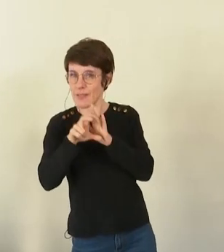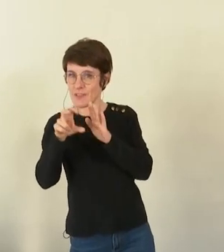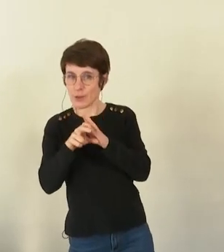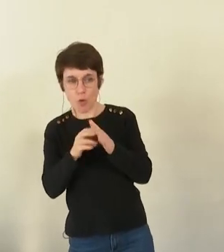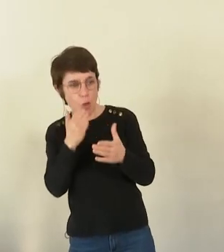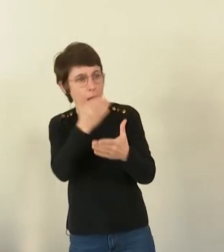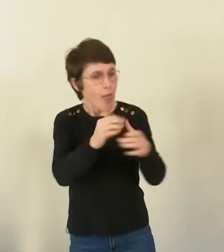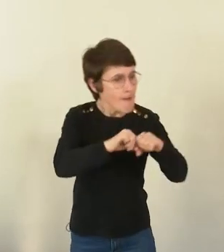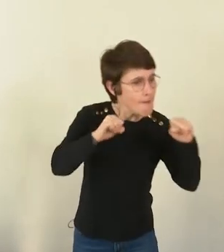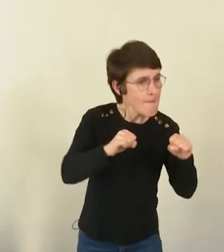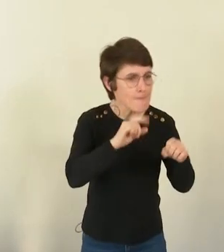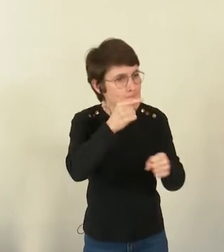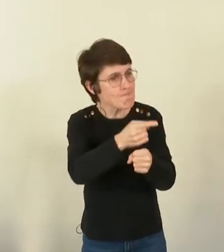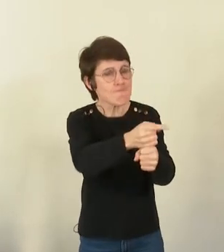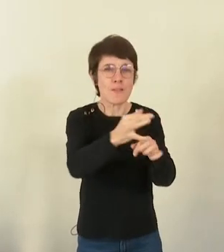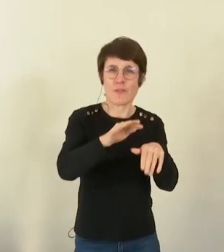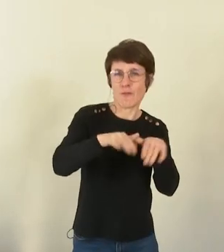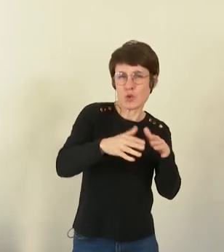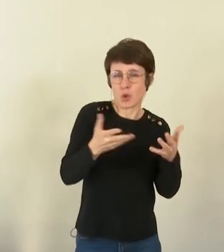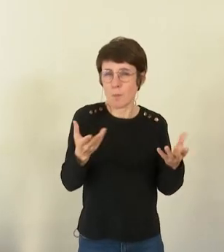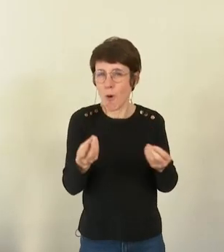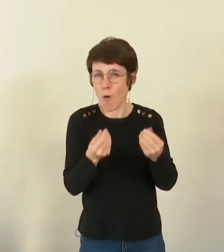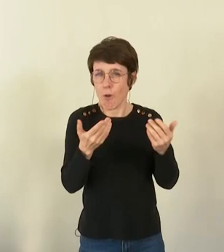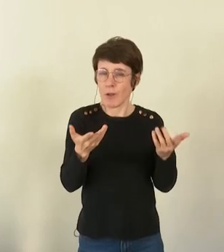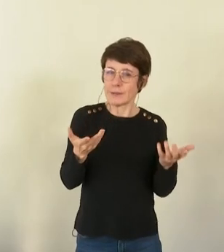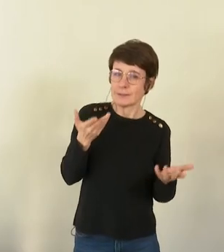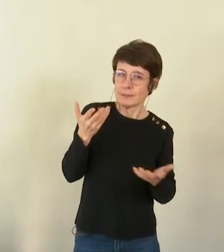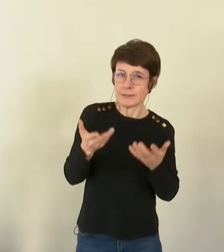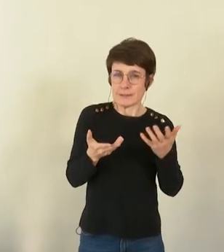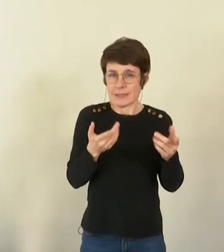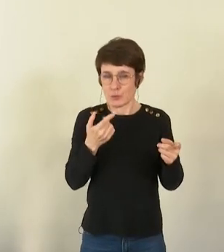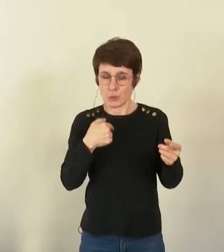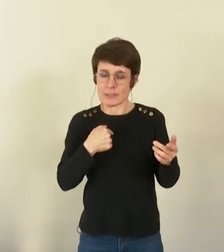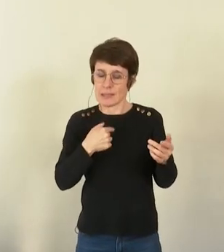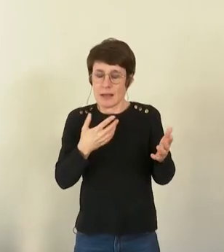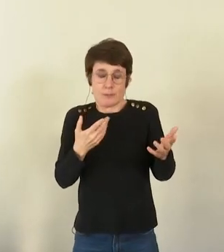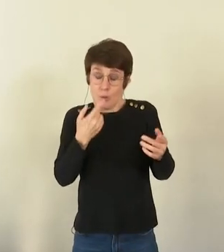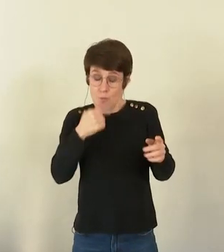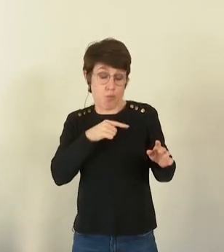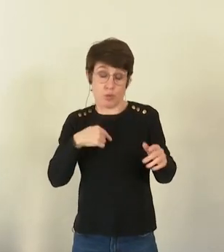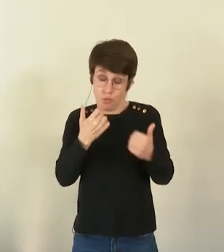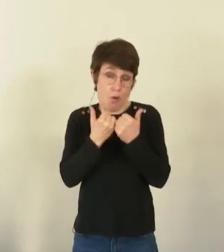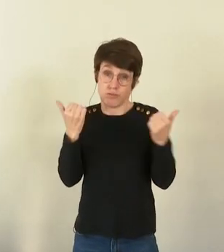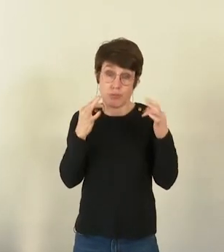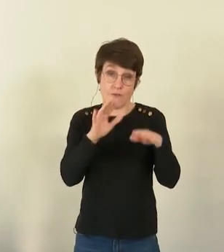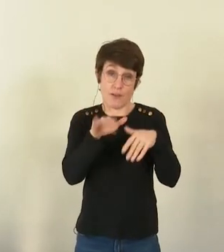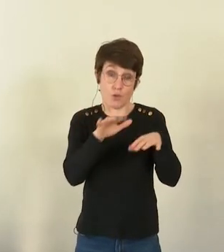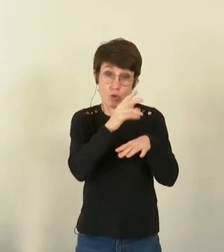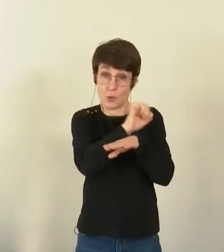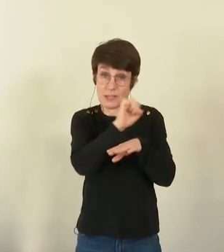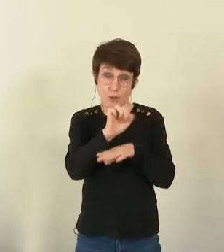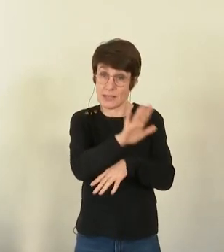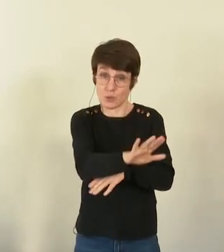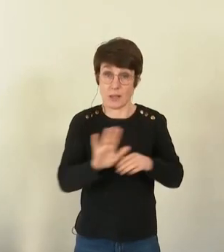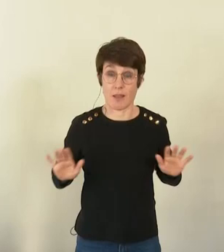d'une sécurité sociale dans une logique topd serait contre le principe même de la S qui on l'a rappelé